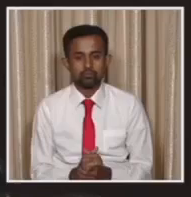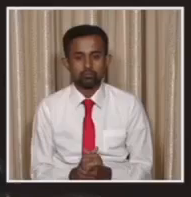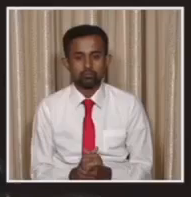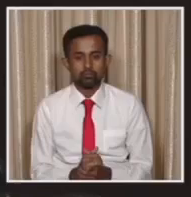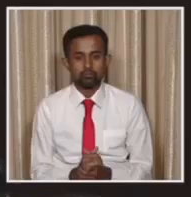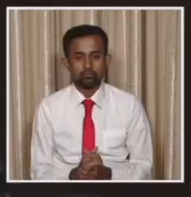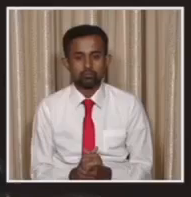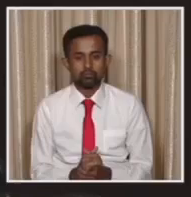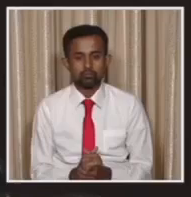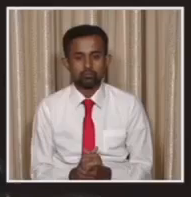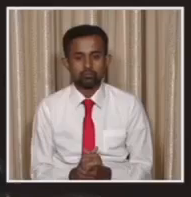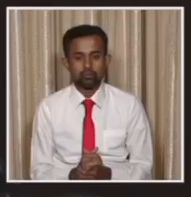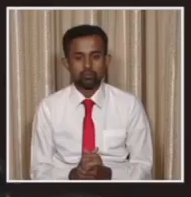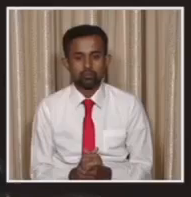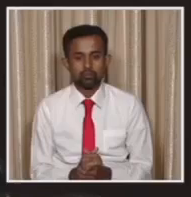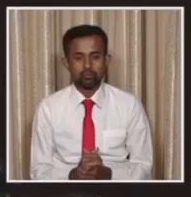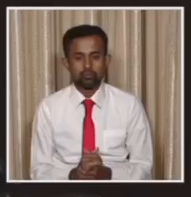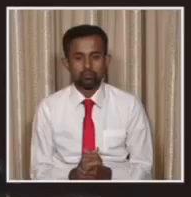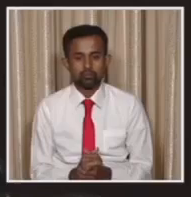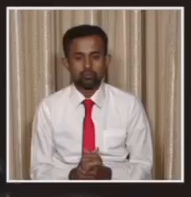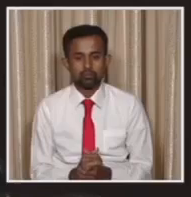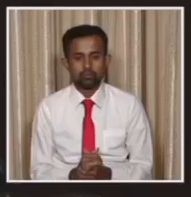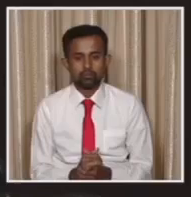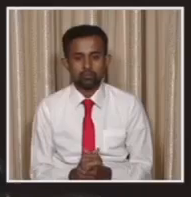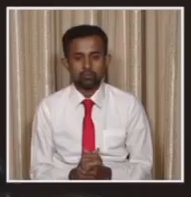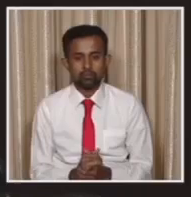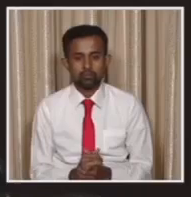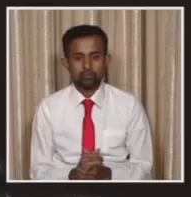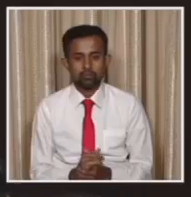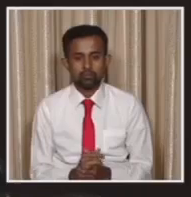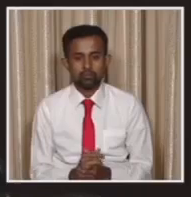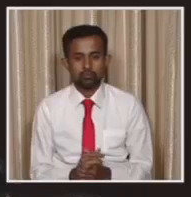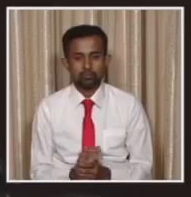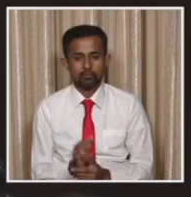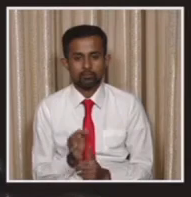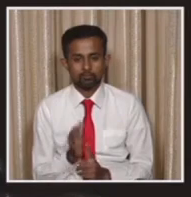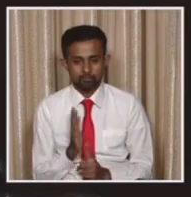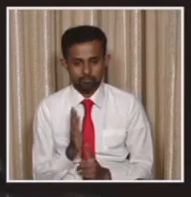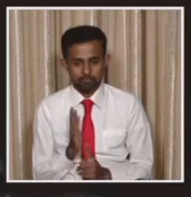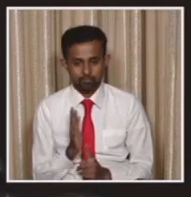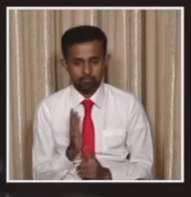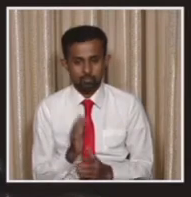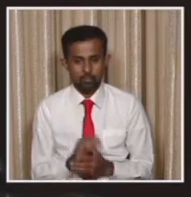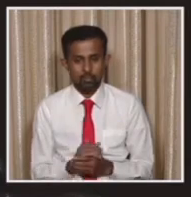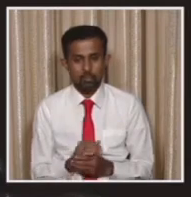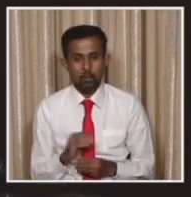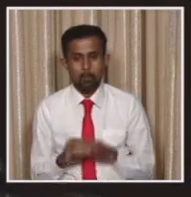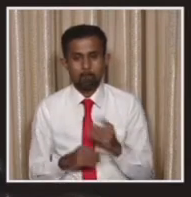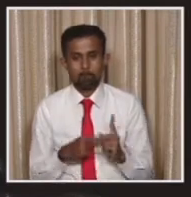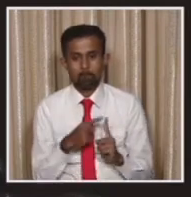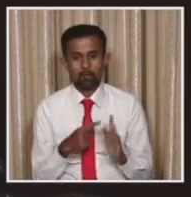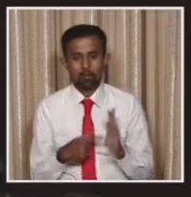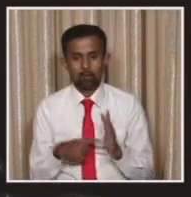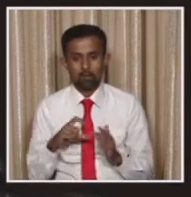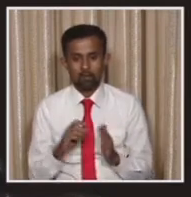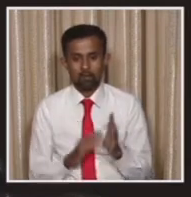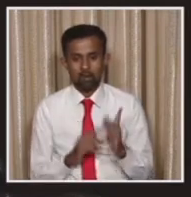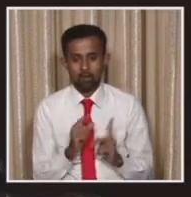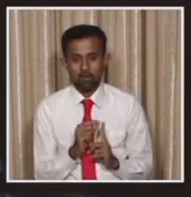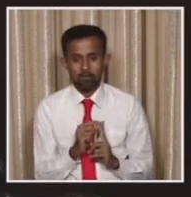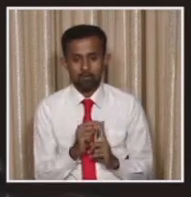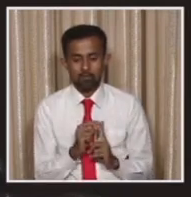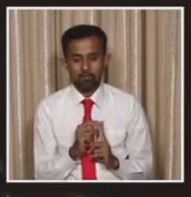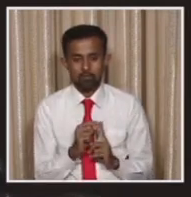You have 15 minutes. ගරු සභාපතිතුමනි, අද දින ආයෝජන ප්‍රවර්ධන හා තාක්ෂණ අමාත්‍යාංශයන්